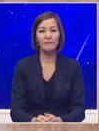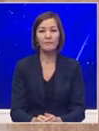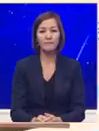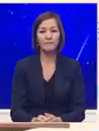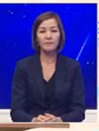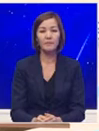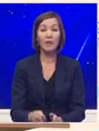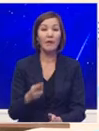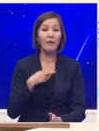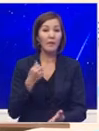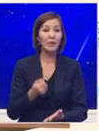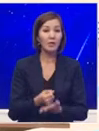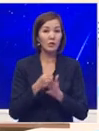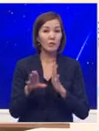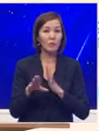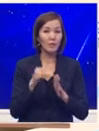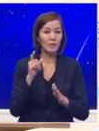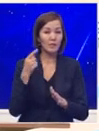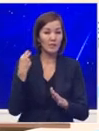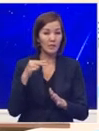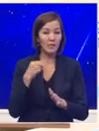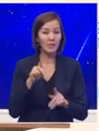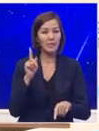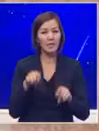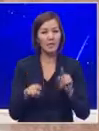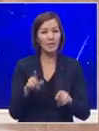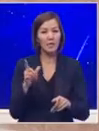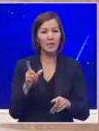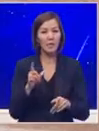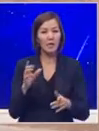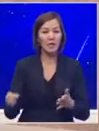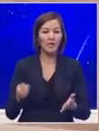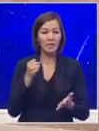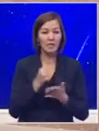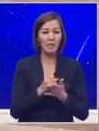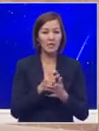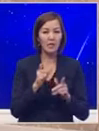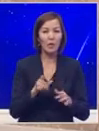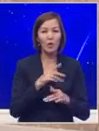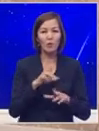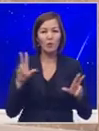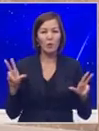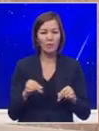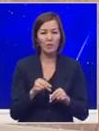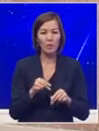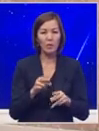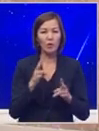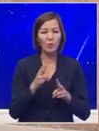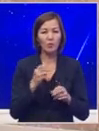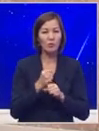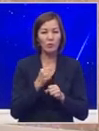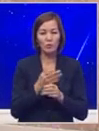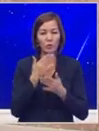я поддерживаю выборы президента но некоторые кандидаты чтобы прийти к власти дают много пустых обещаний поэтому